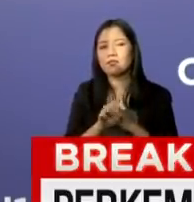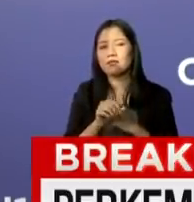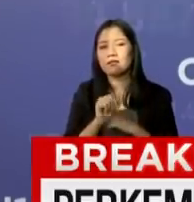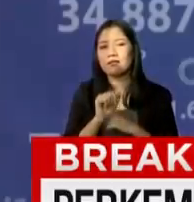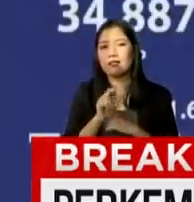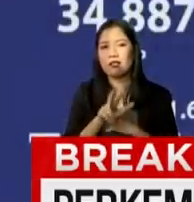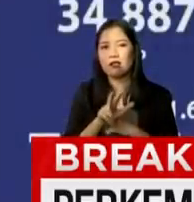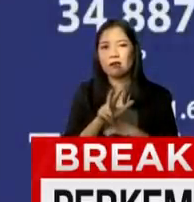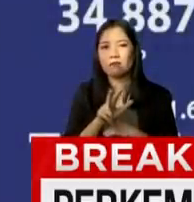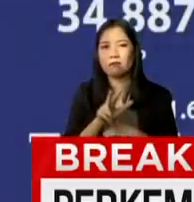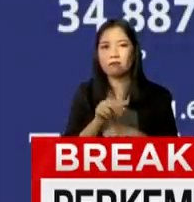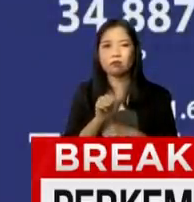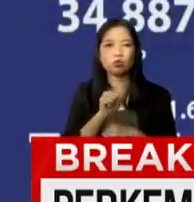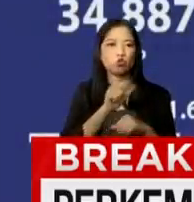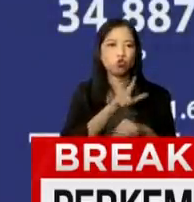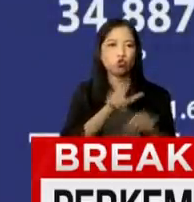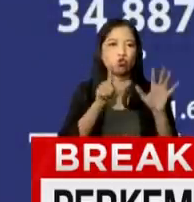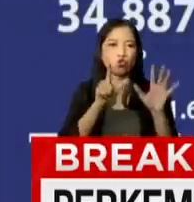e18